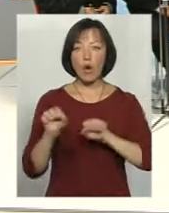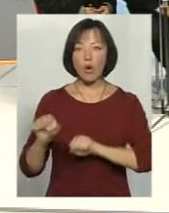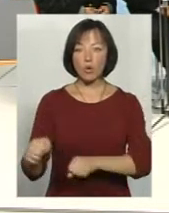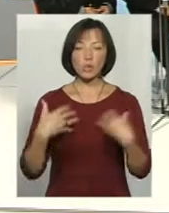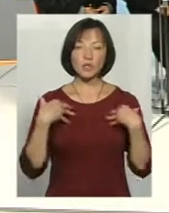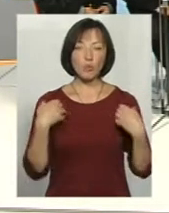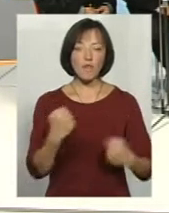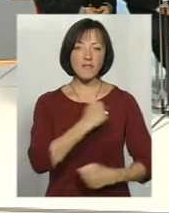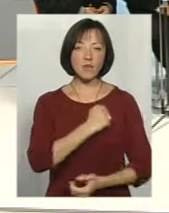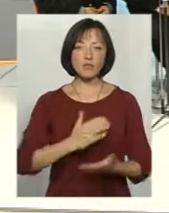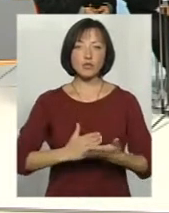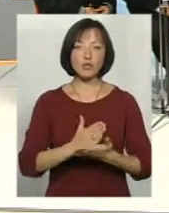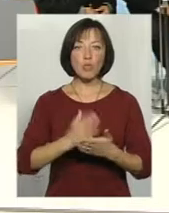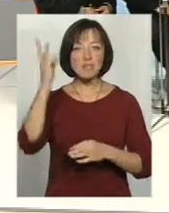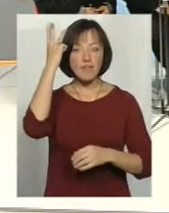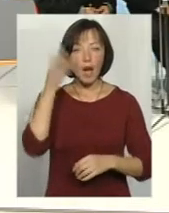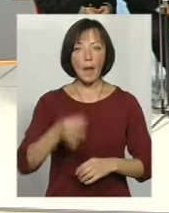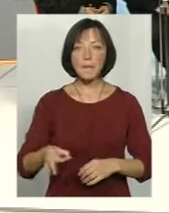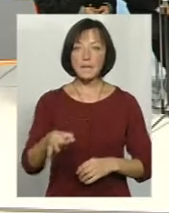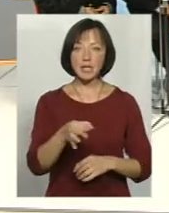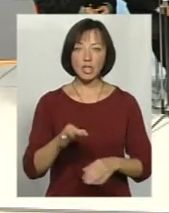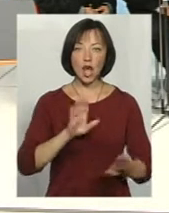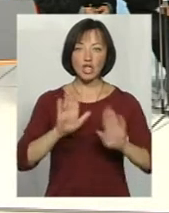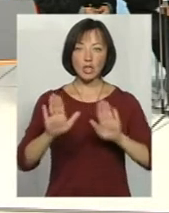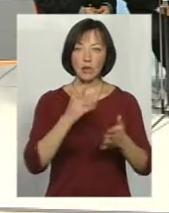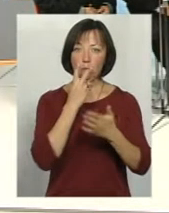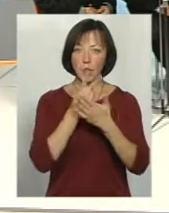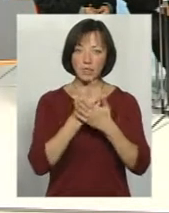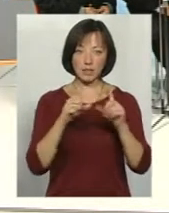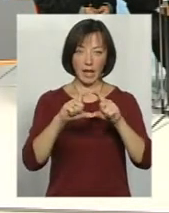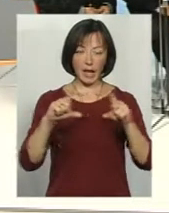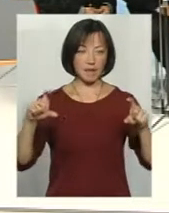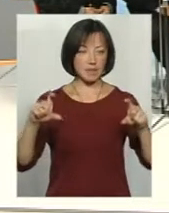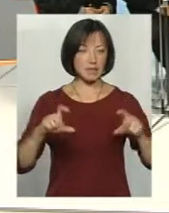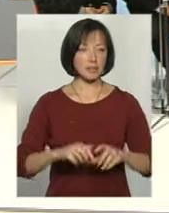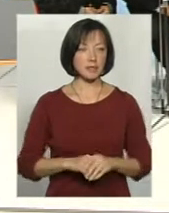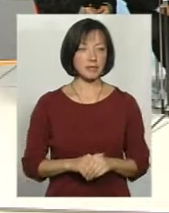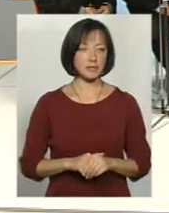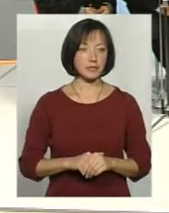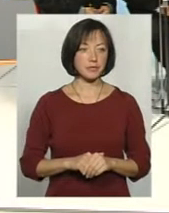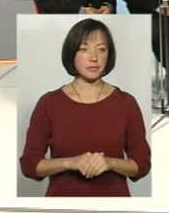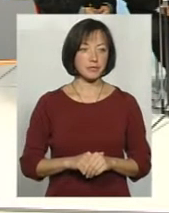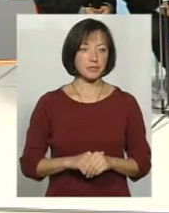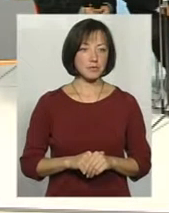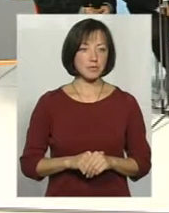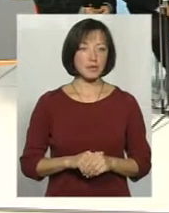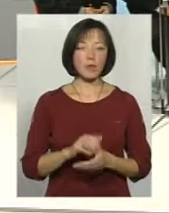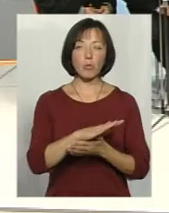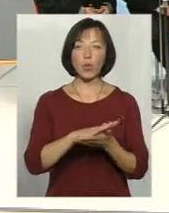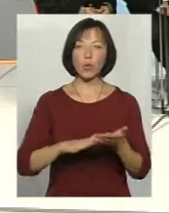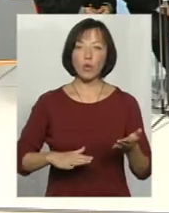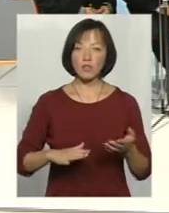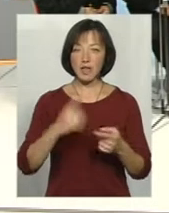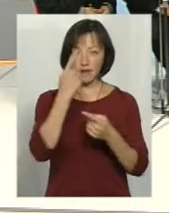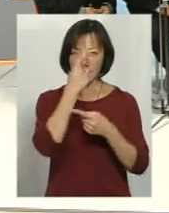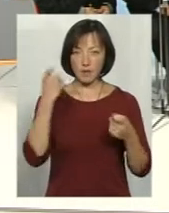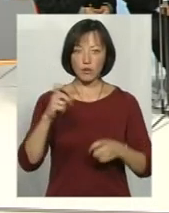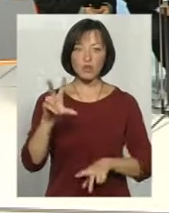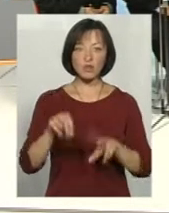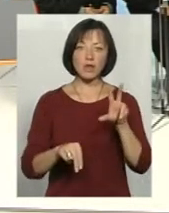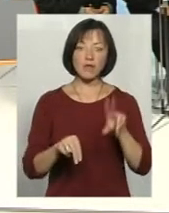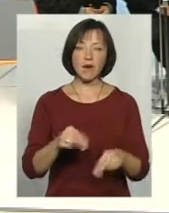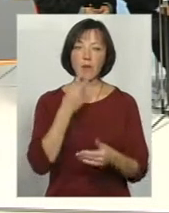здоров'я військовослужбовців Хмельниччини». Режисера, прошу показати реквізити, якщо можливо, нашим глядачам. І впродовж ефіру, я сподіваюся,